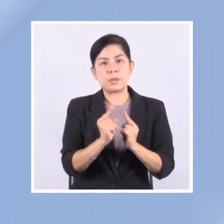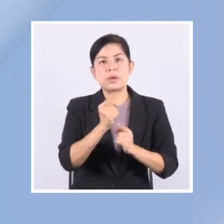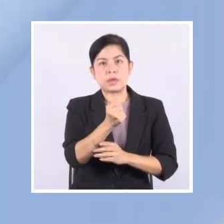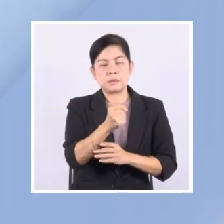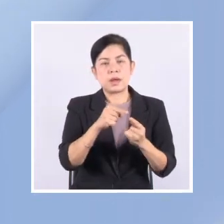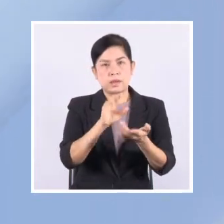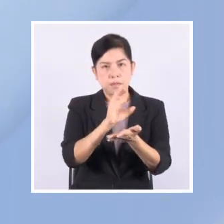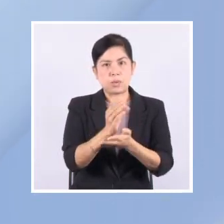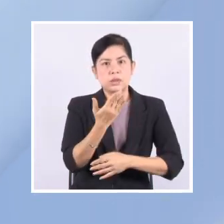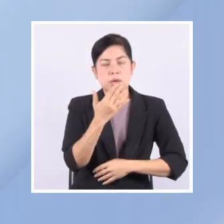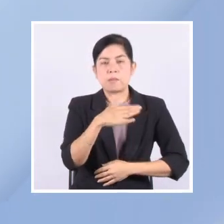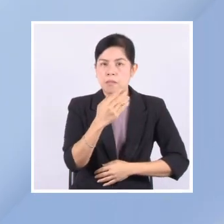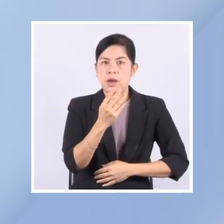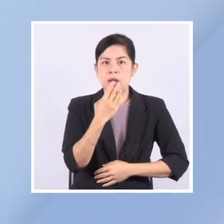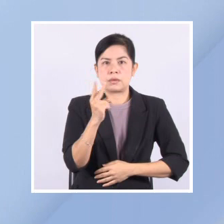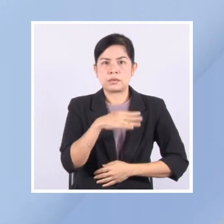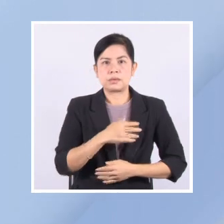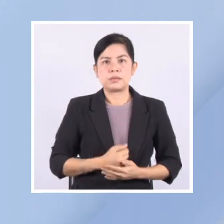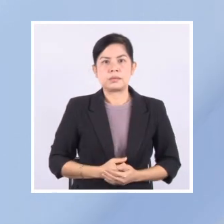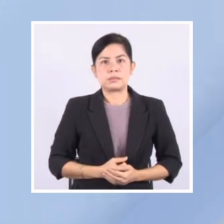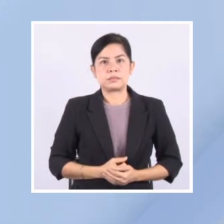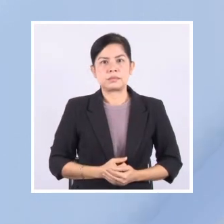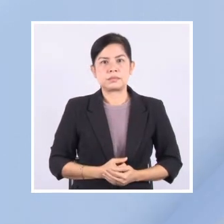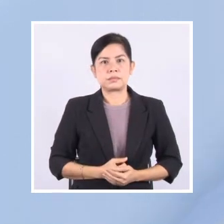ได้ไหมคนทำงานเนี่ยแทบตาย